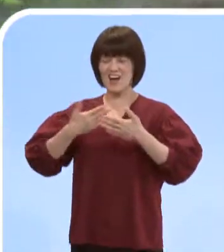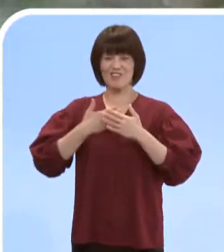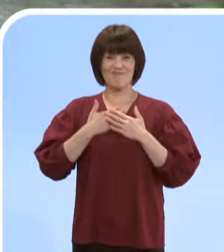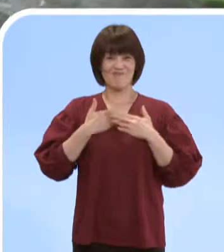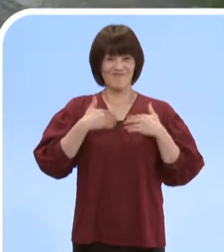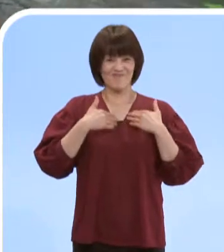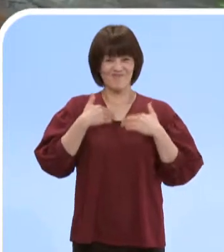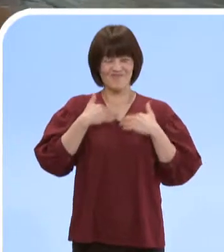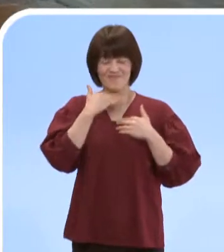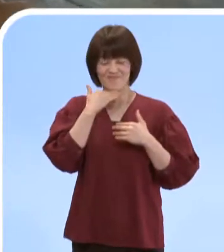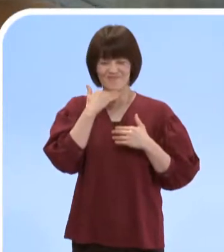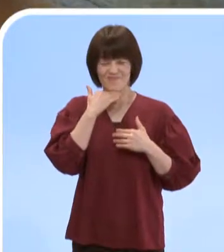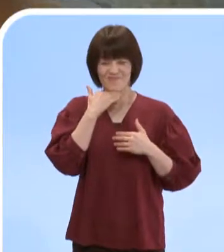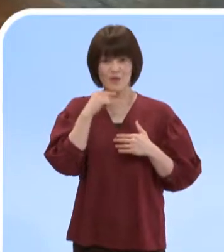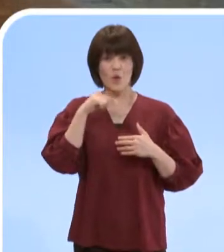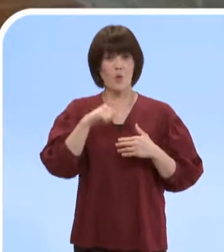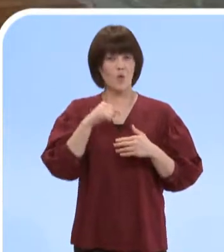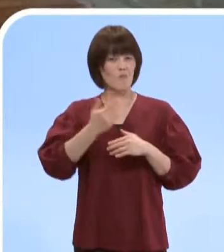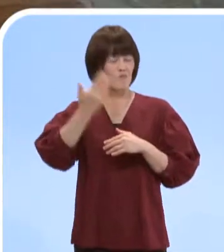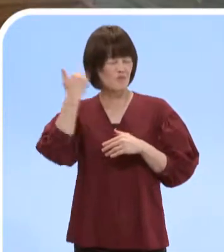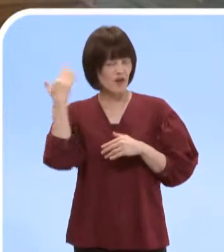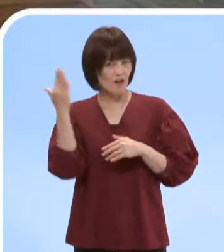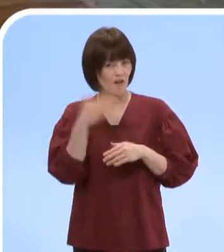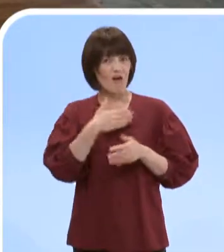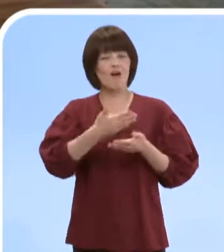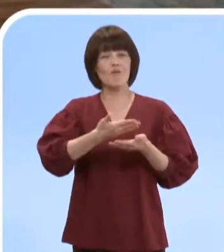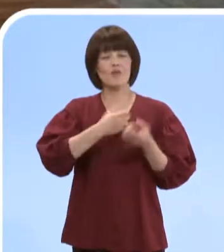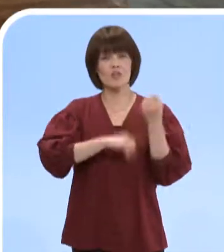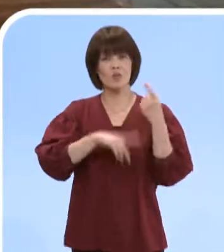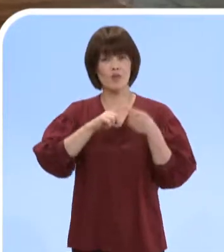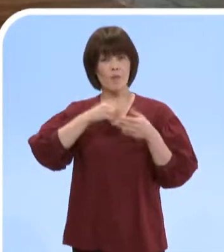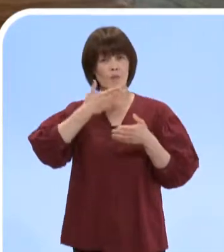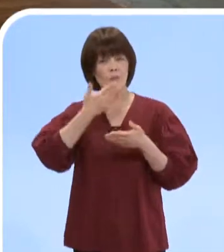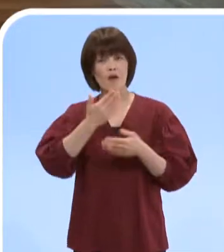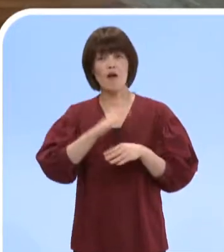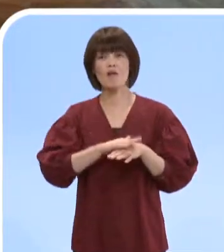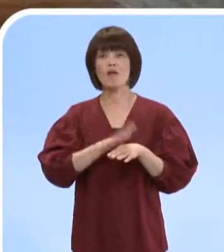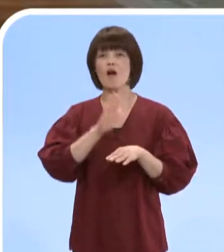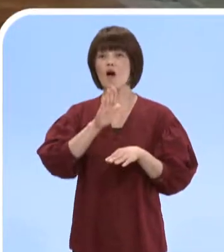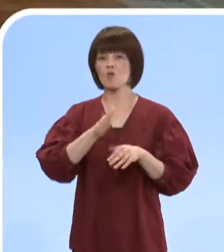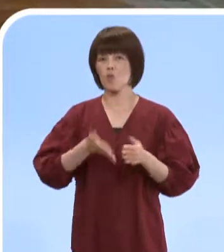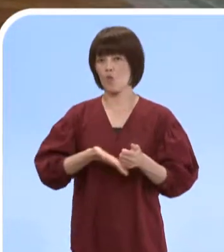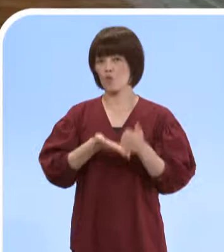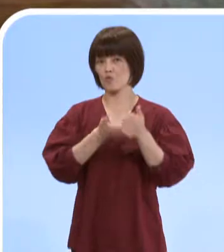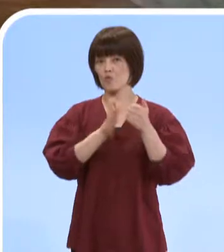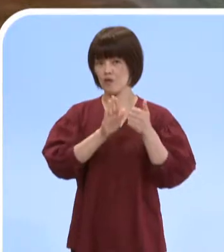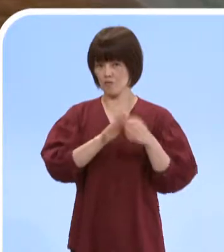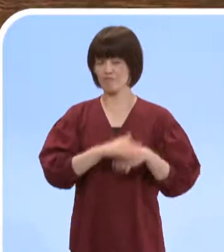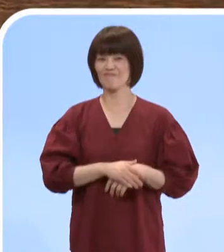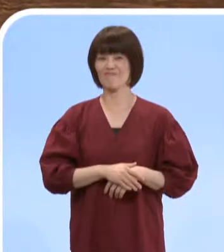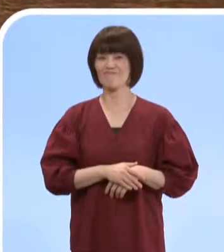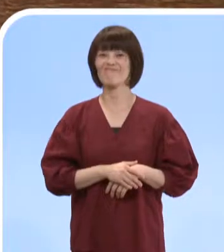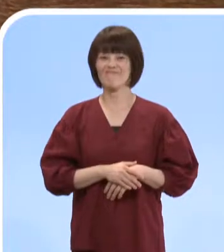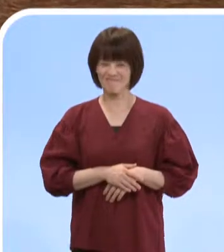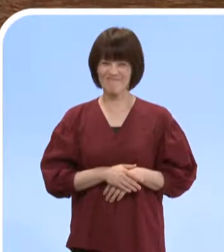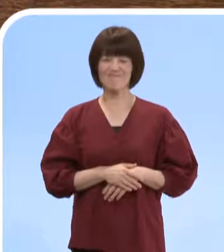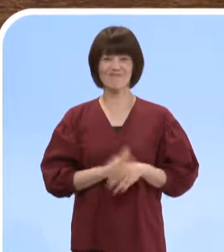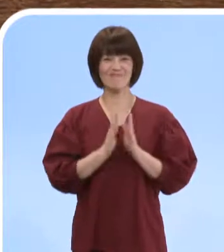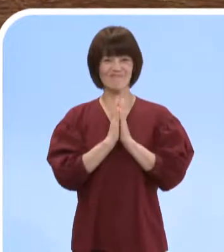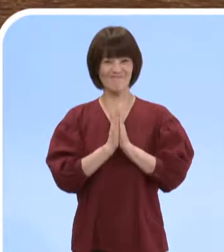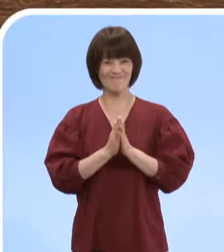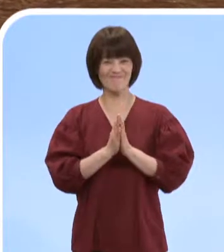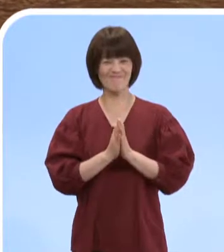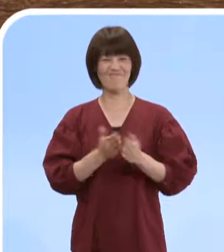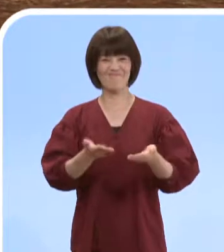な。こちらのお店では昔ながらの食べ方をおすすめしているんだとか。では早速